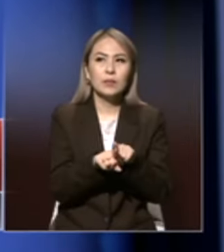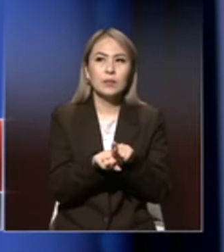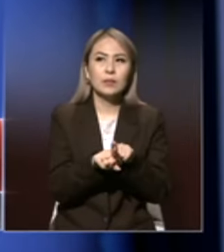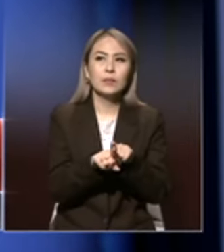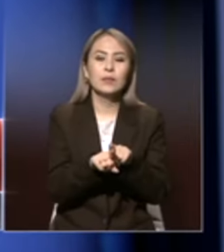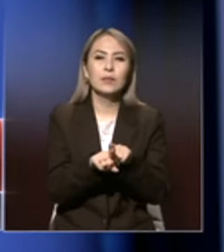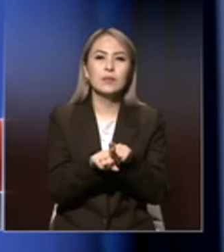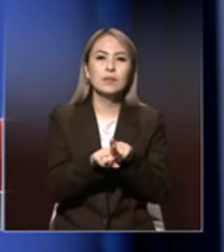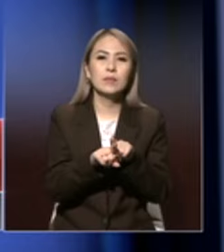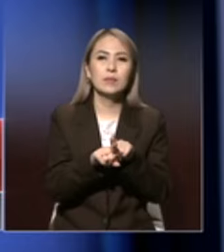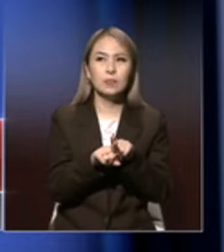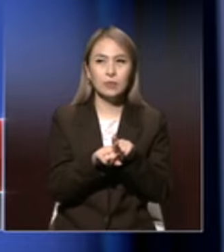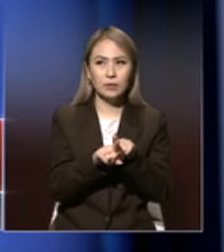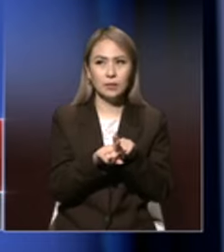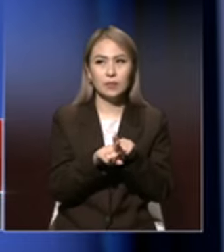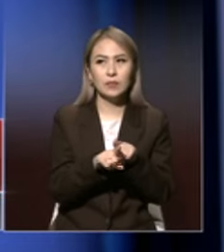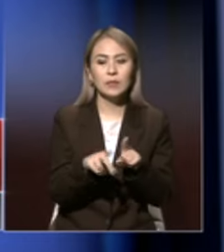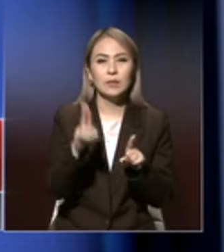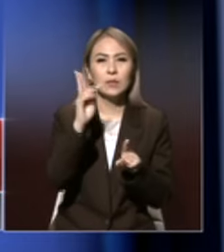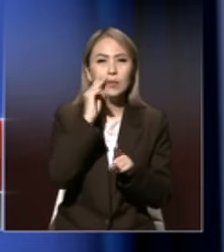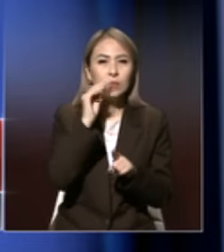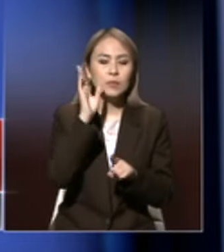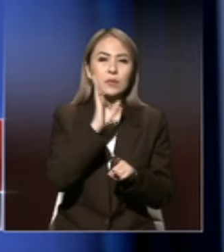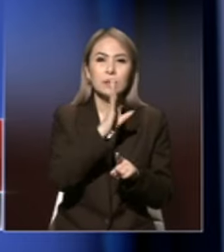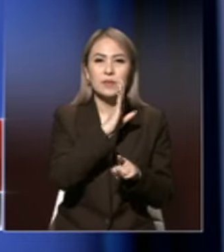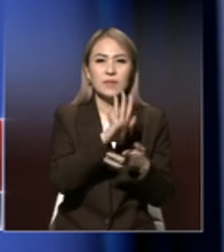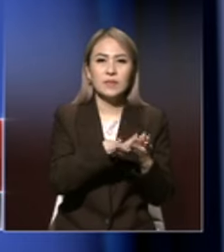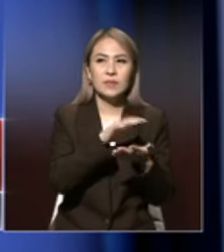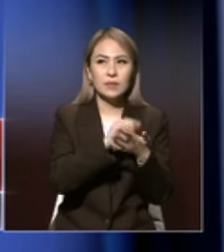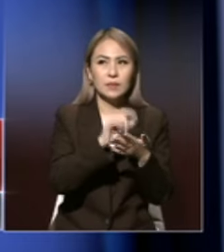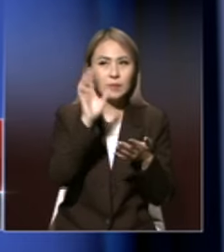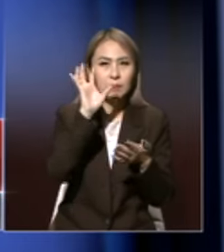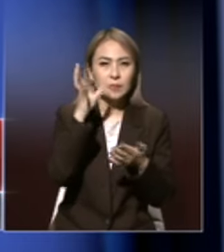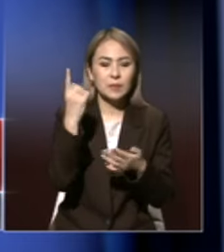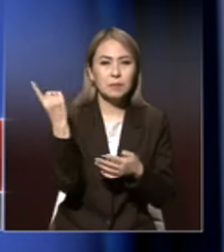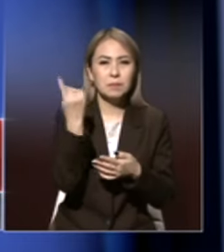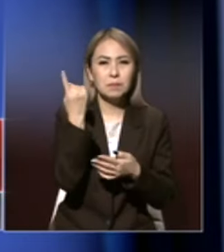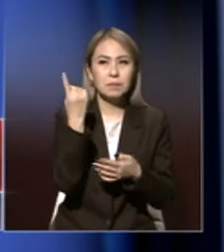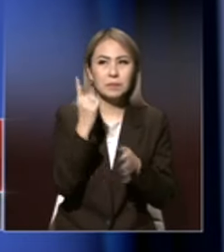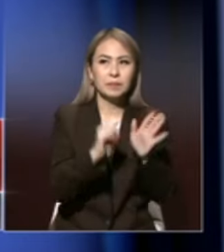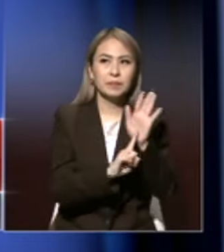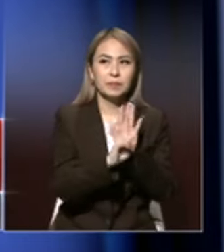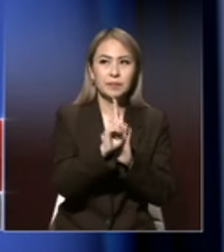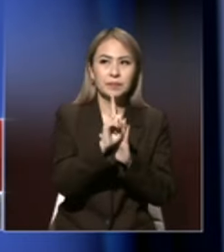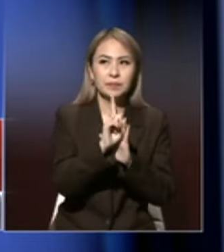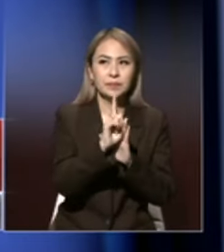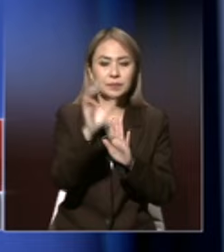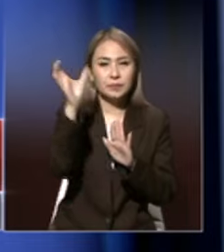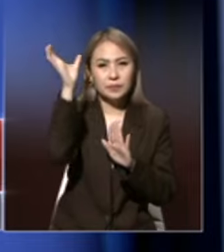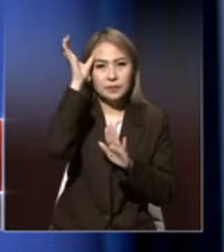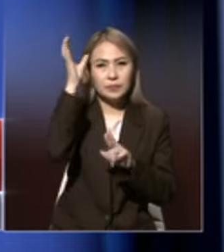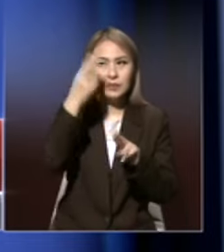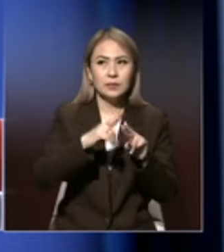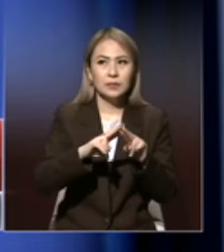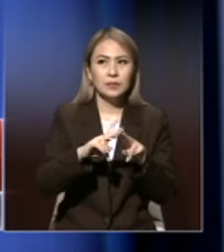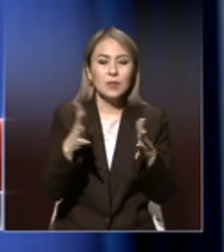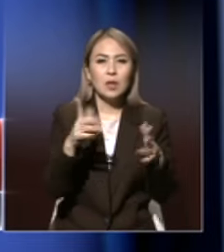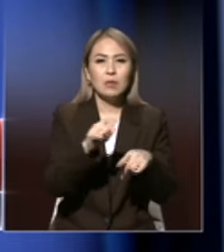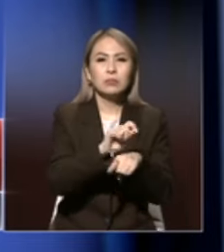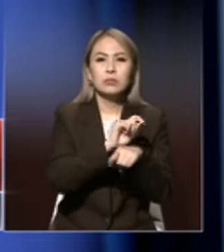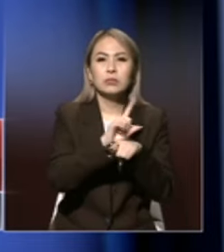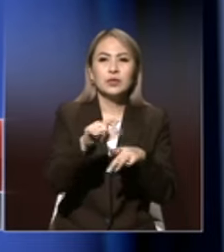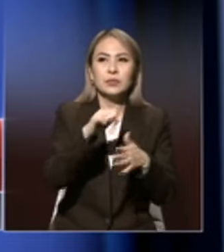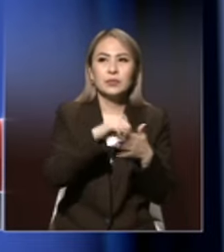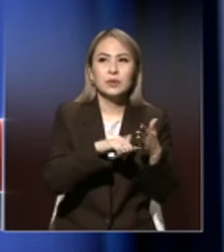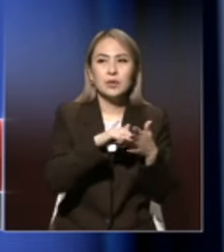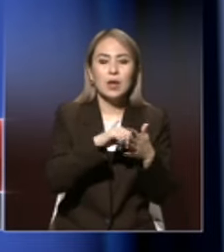Бұл жердегі тұрмыстық зорлық-зомбылық физикалық түрге алып келеді, ол психикалық бірінші басталатын. Ол сол ғылымның айтып атқаны да, то есть қалай ол басталады.